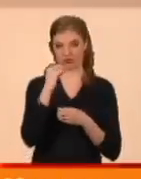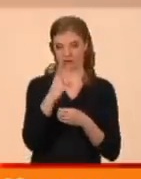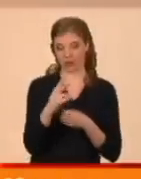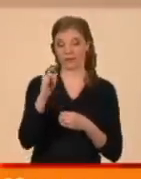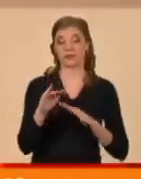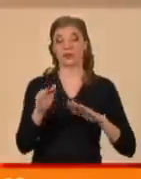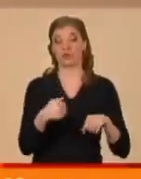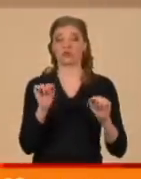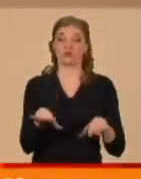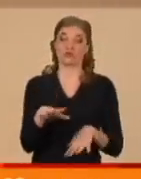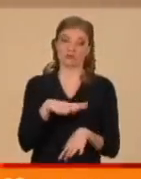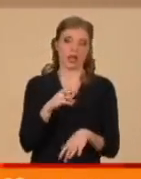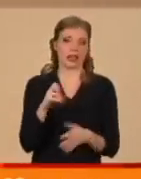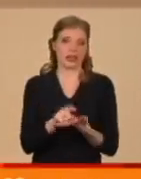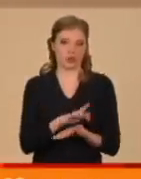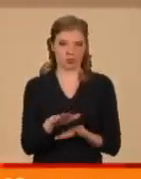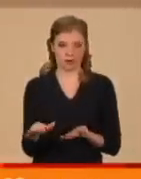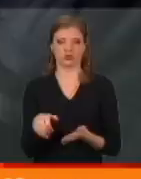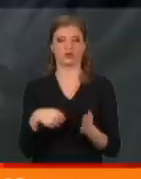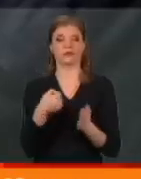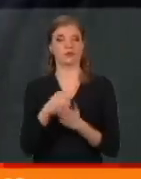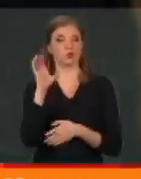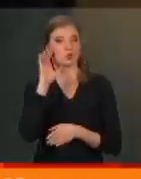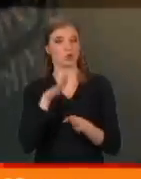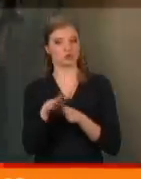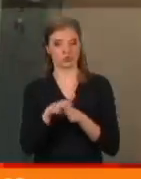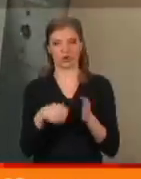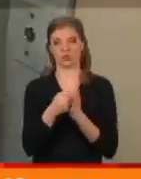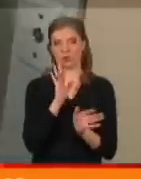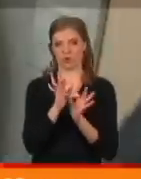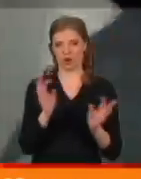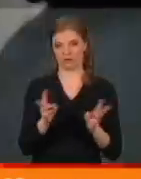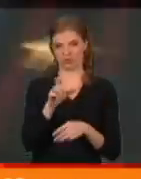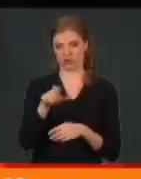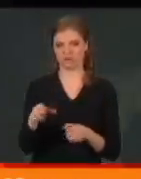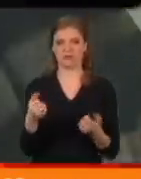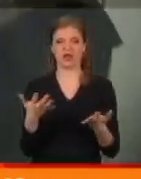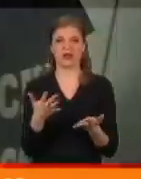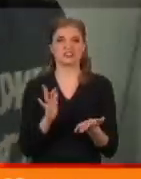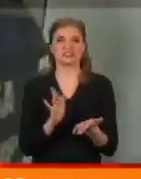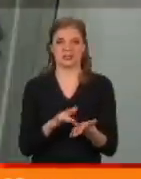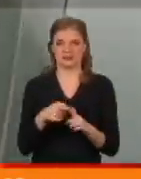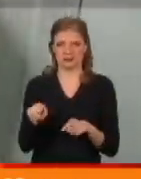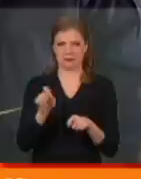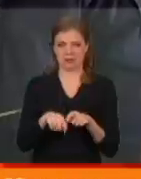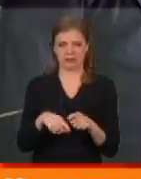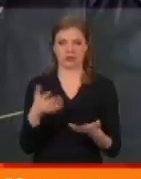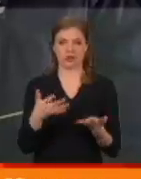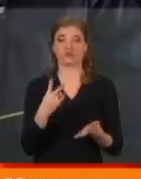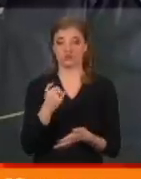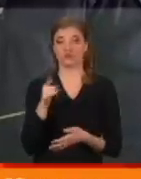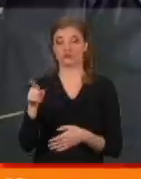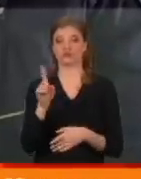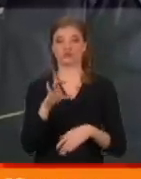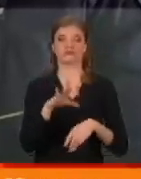потім, ймовірно, але не обов'язково, дослухатися до порад пожежників. Який сенс в цих перевірках, якщо ну там ви